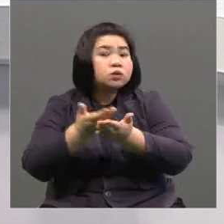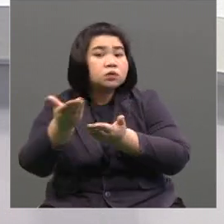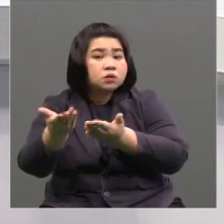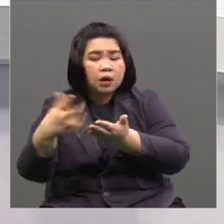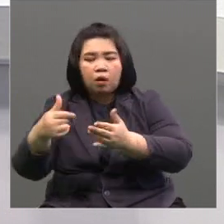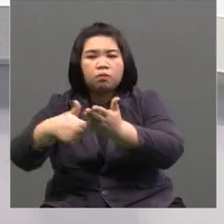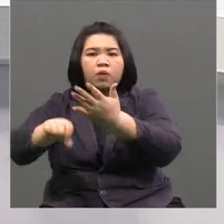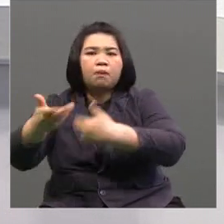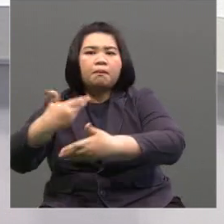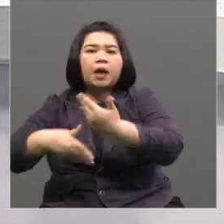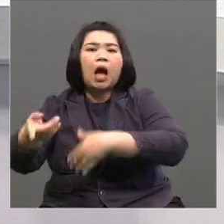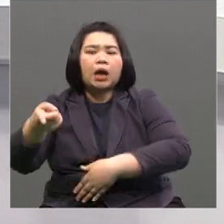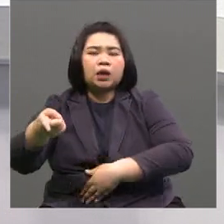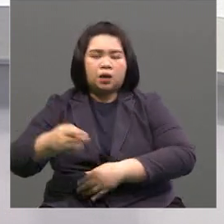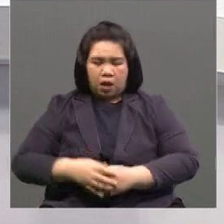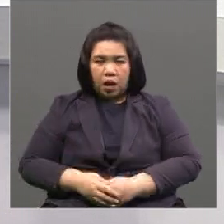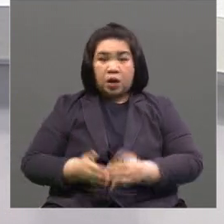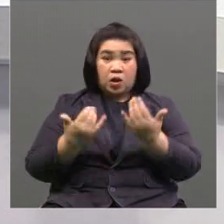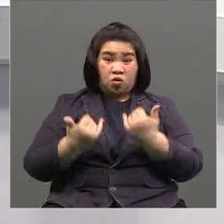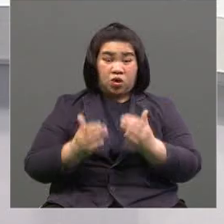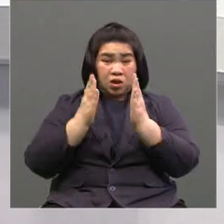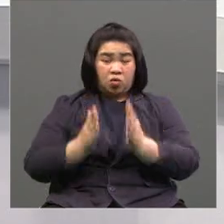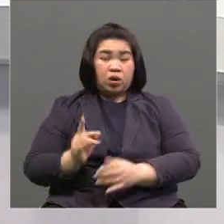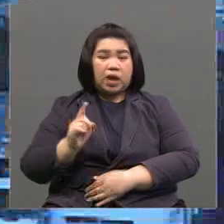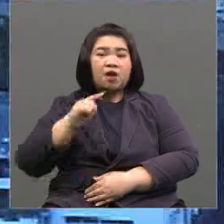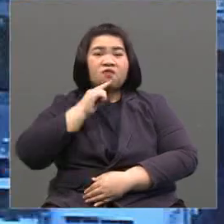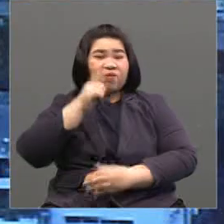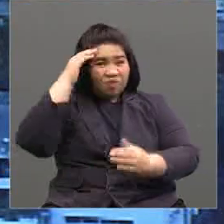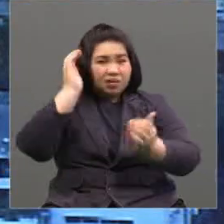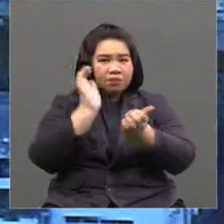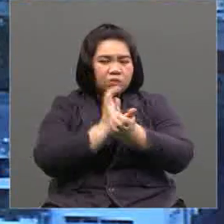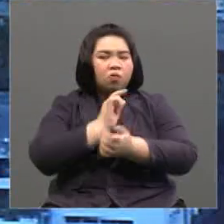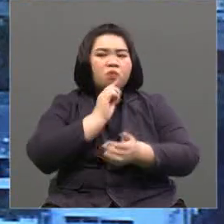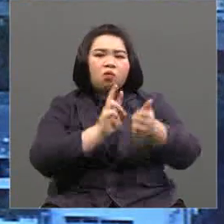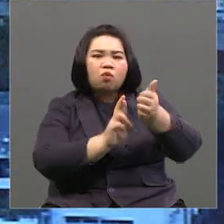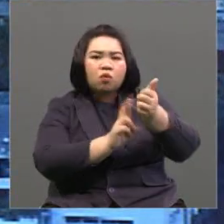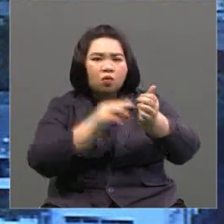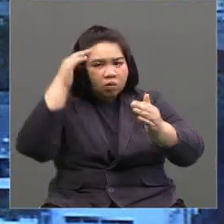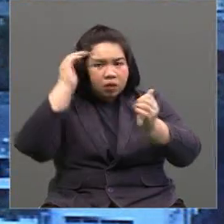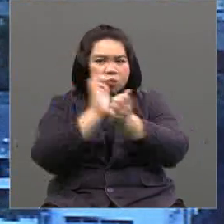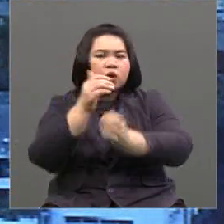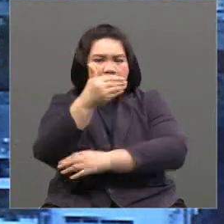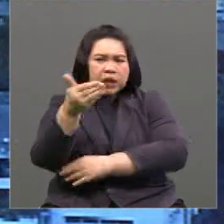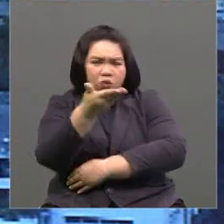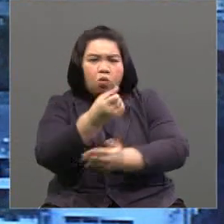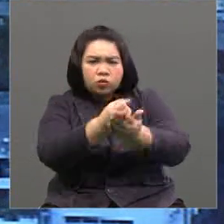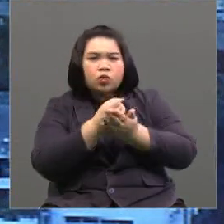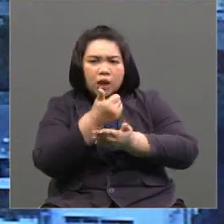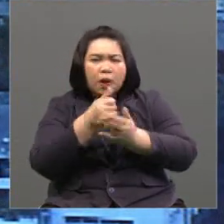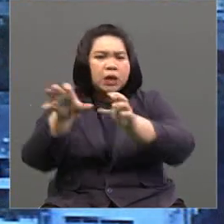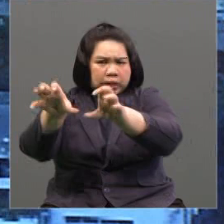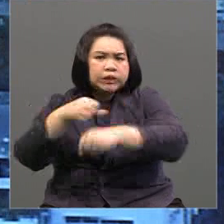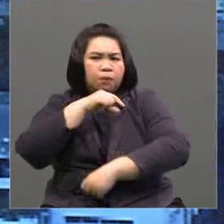ก็นำไปขายต่อนะคะซึ่งผู้เสียหายล่าสุดเนี่ยเขาก็มาเข้าร้องเรียนรองผู้บัญชาการตำรวจแห่งชาติเพื่อให้ติดตาม